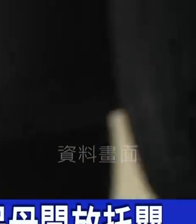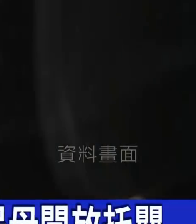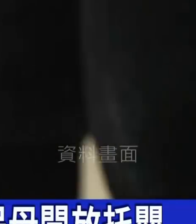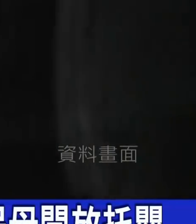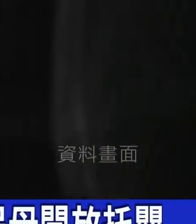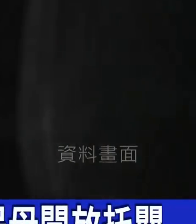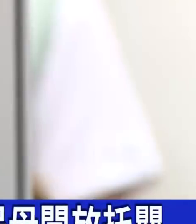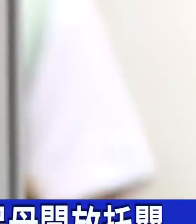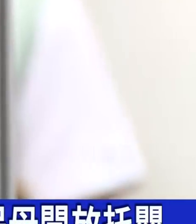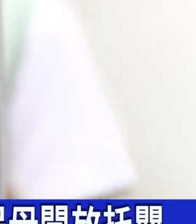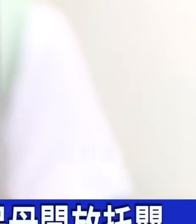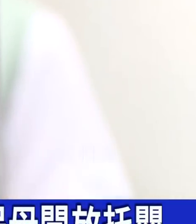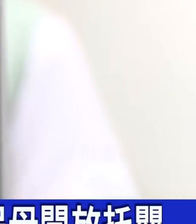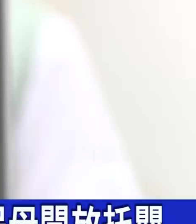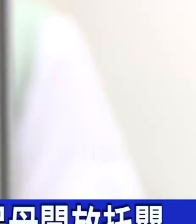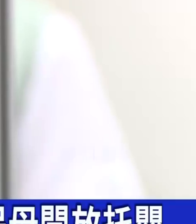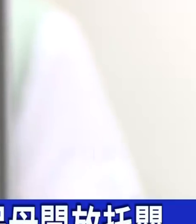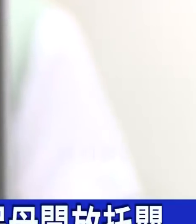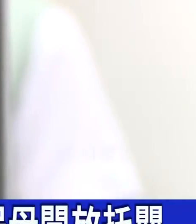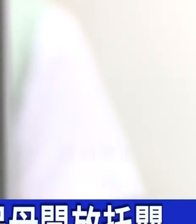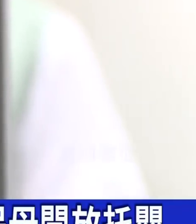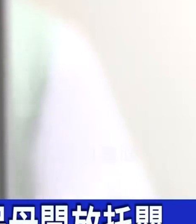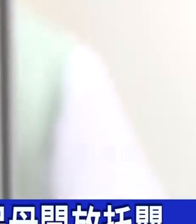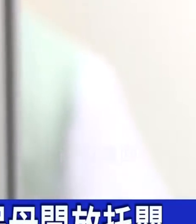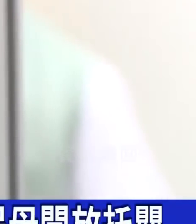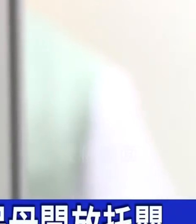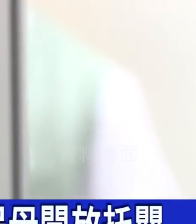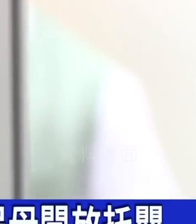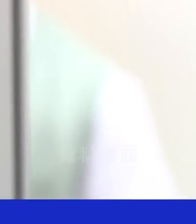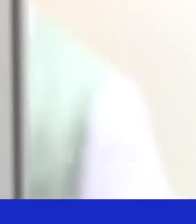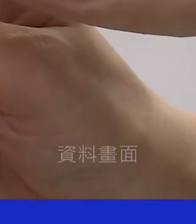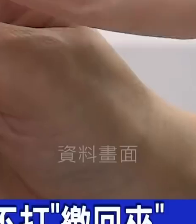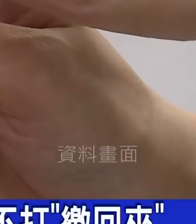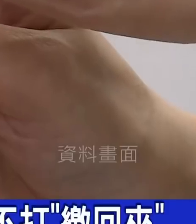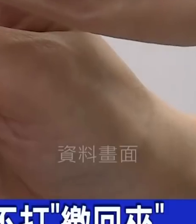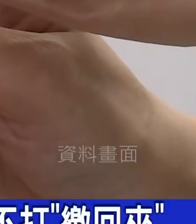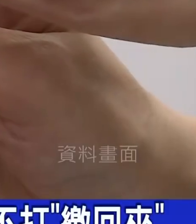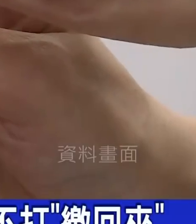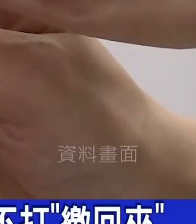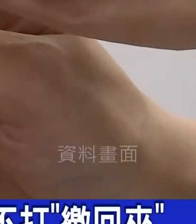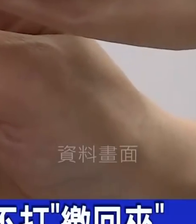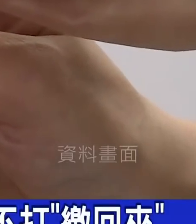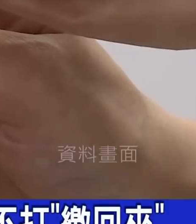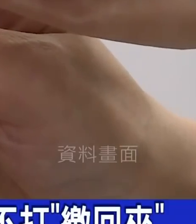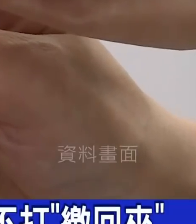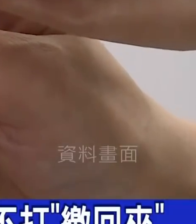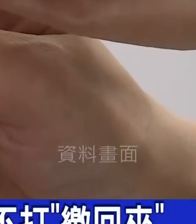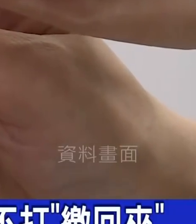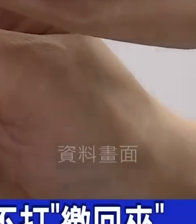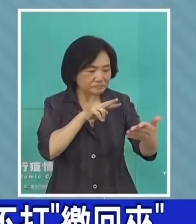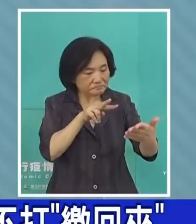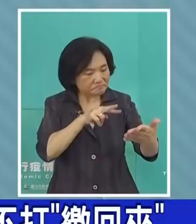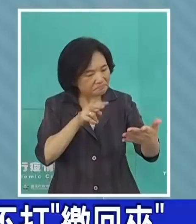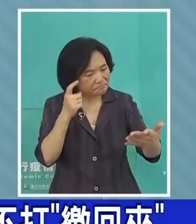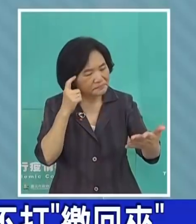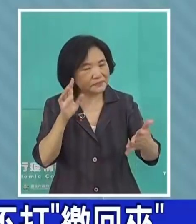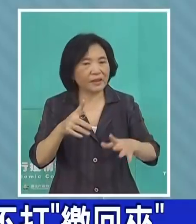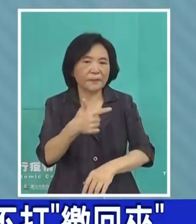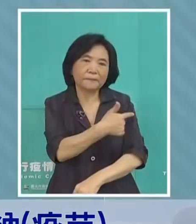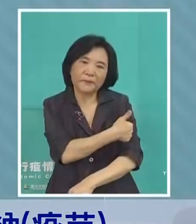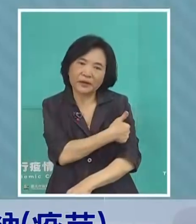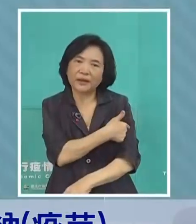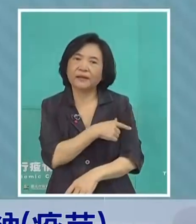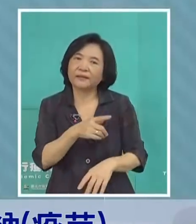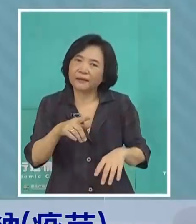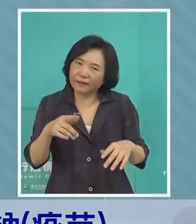量疑似全台最多，遭质疑施打速度太慢。柯P自曝部分原因竟是医护不想打 AD 疫苗。 你给他挑，他还是